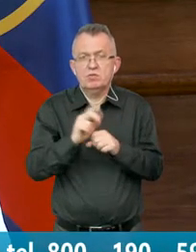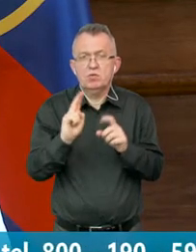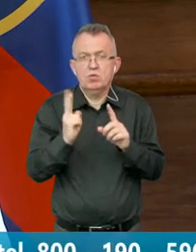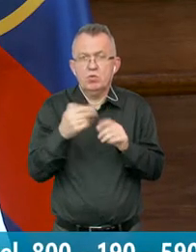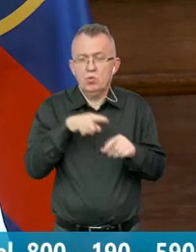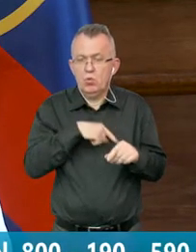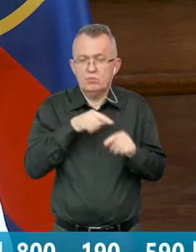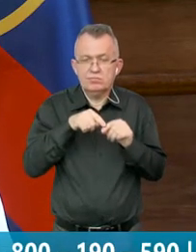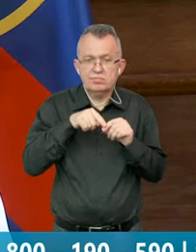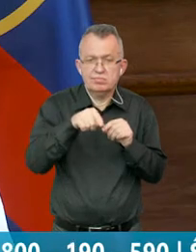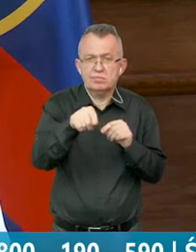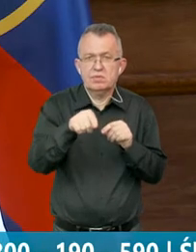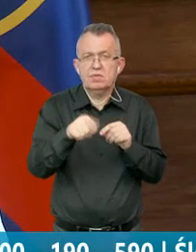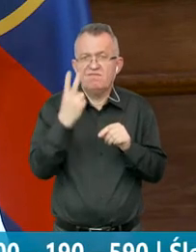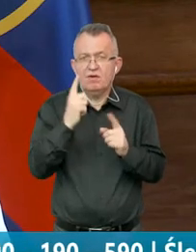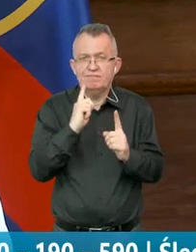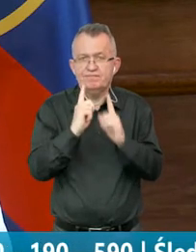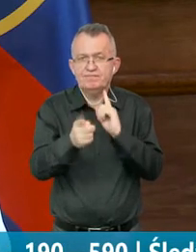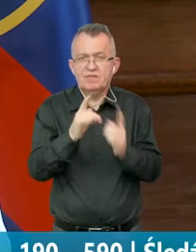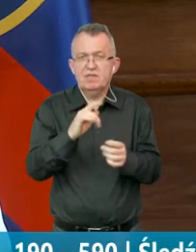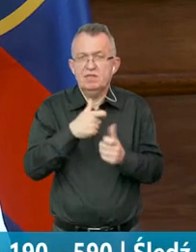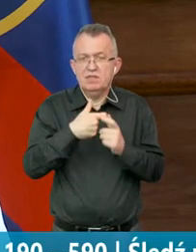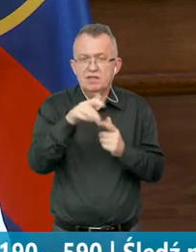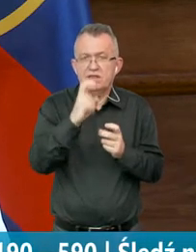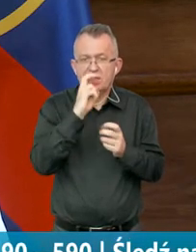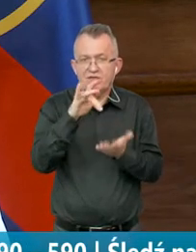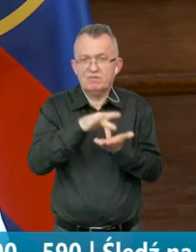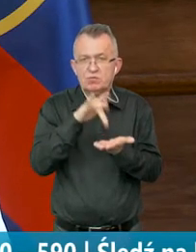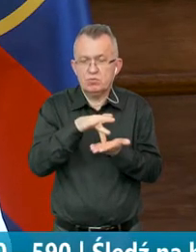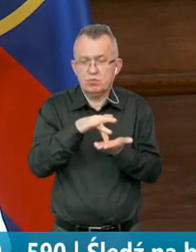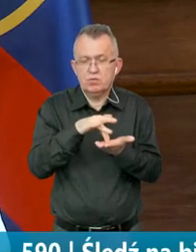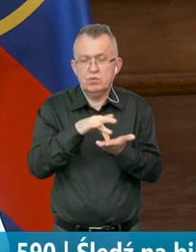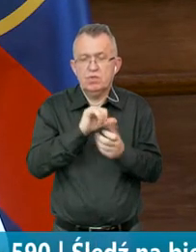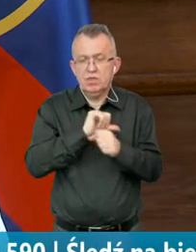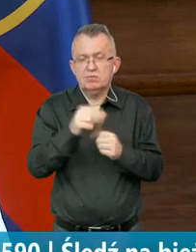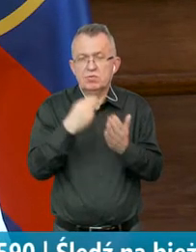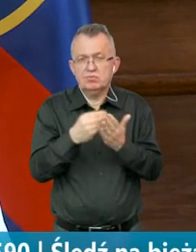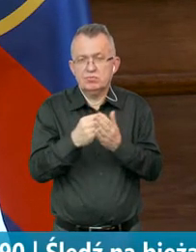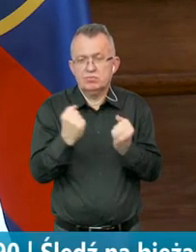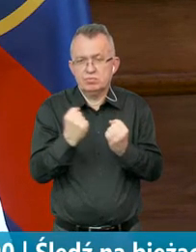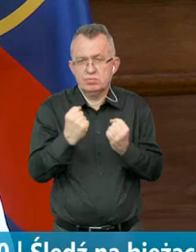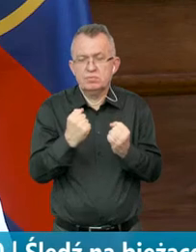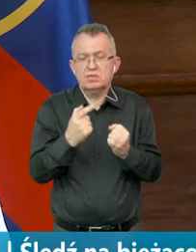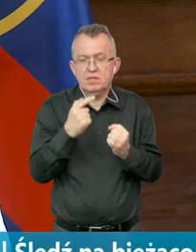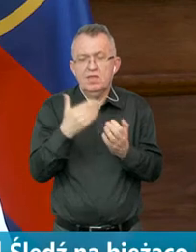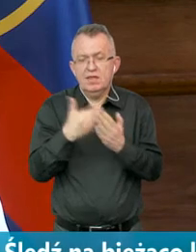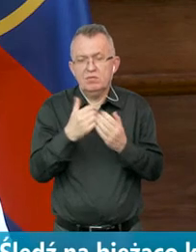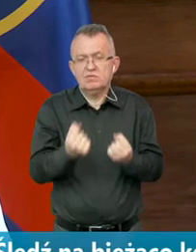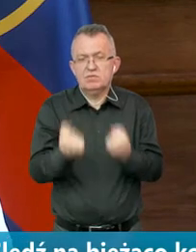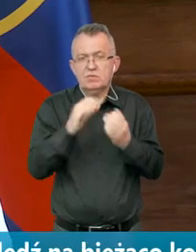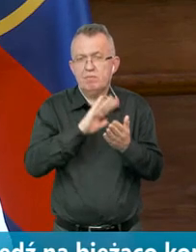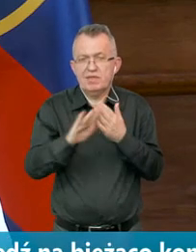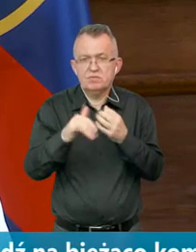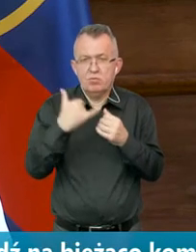długi odcinek, dwujezdniowy z pasem pod tramwaj w środku, więc rzeczywiście duże zadanie i ciężko bez